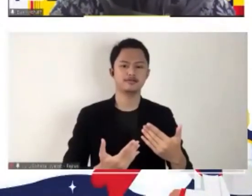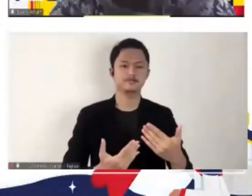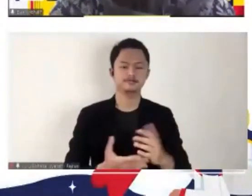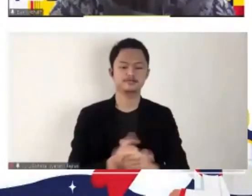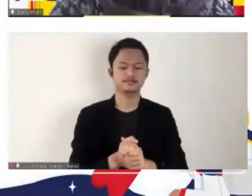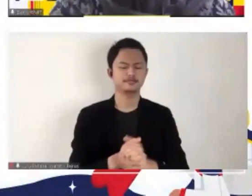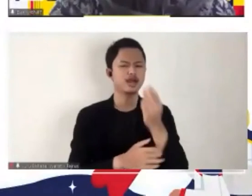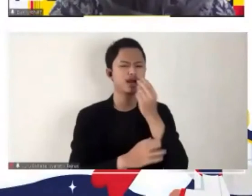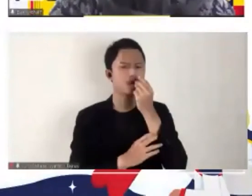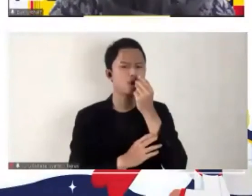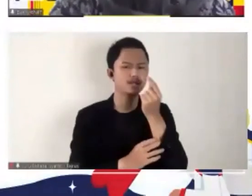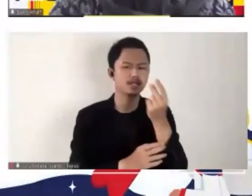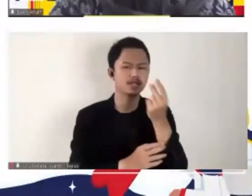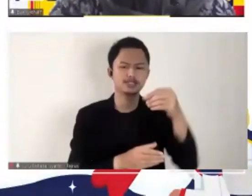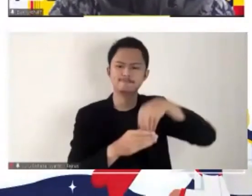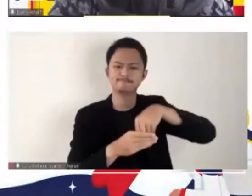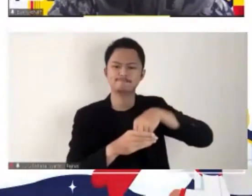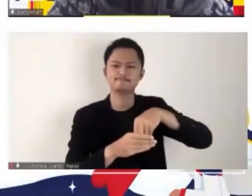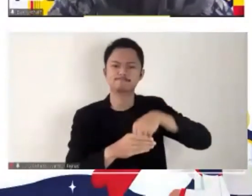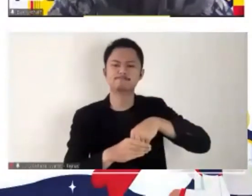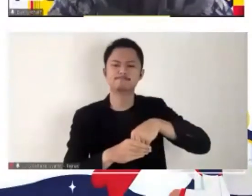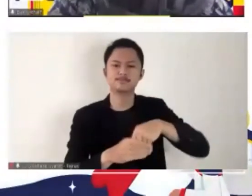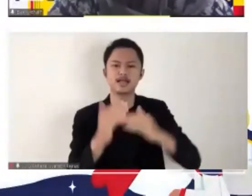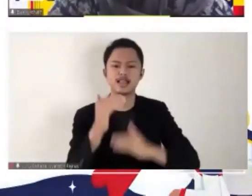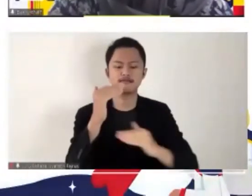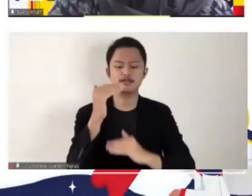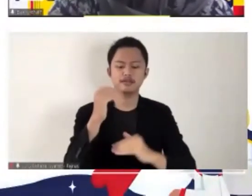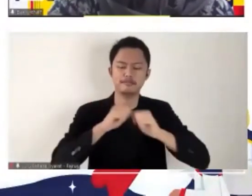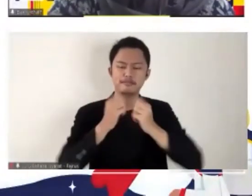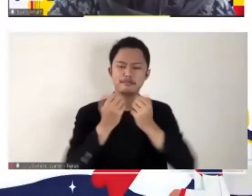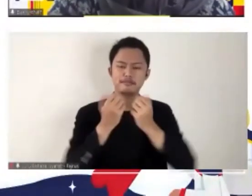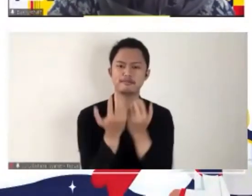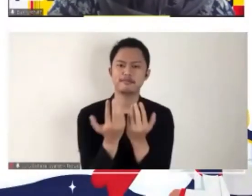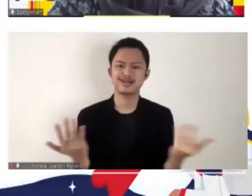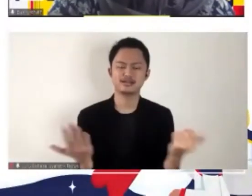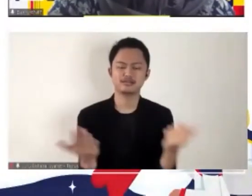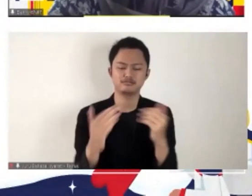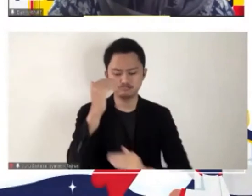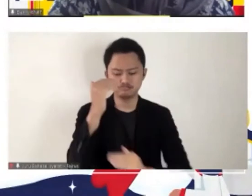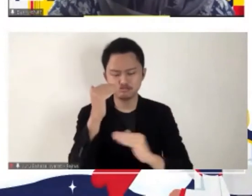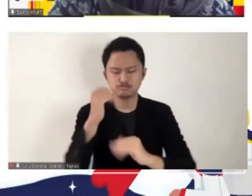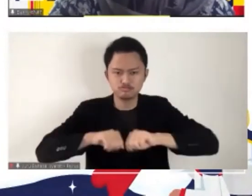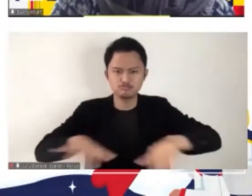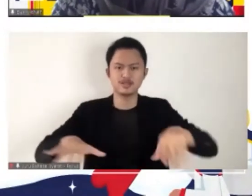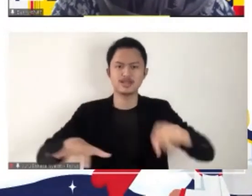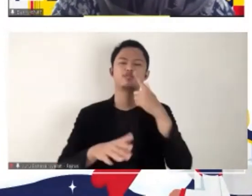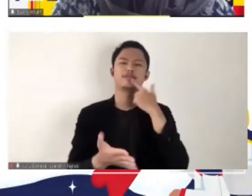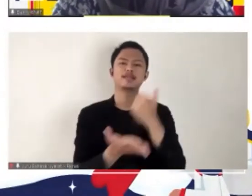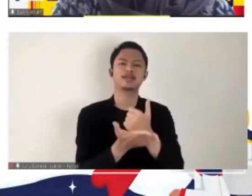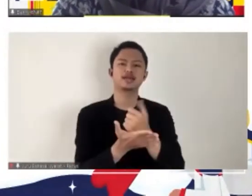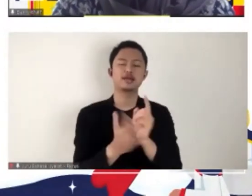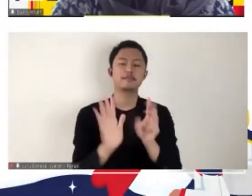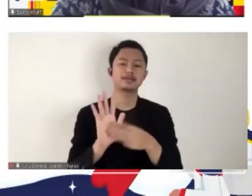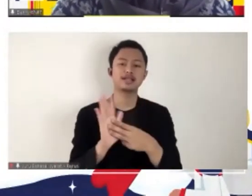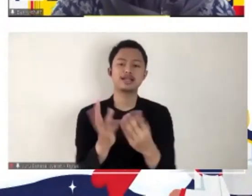rekomendasi dari teman-teman this karena program ini sangat menjadi sangat penting permasalahan di bidang yang